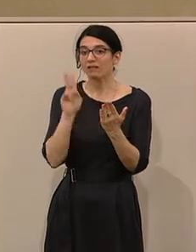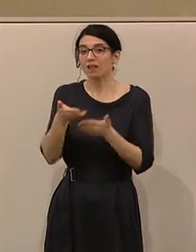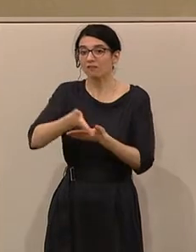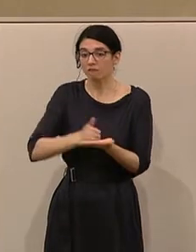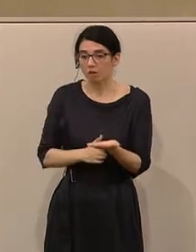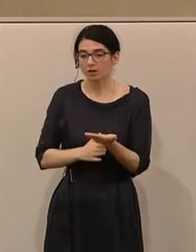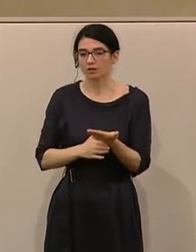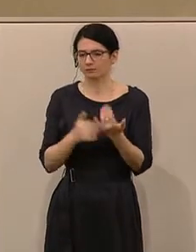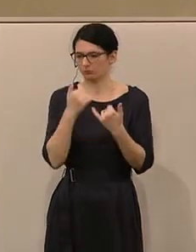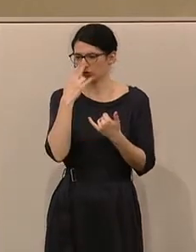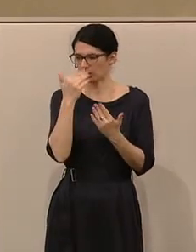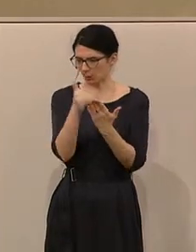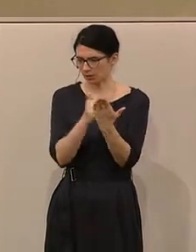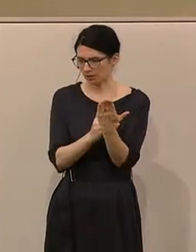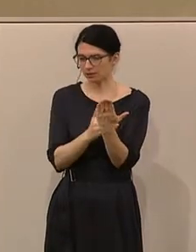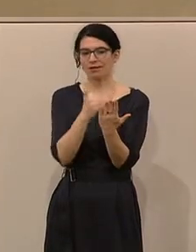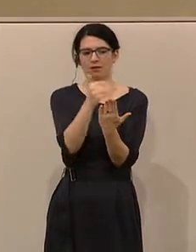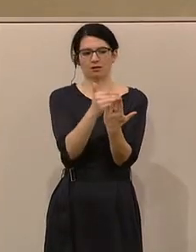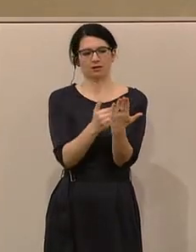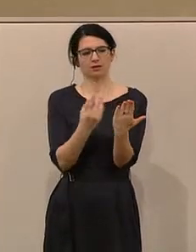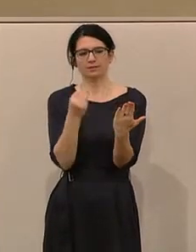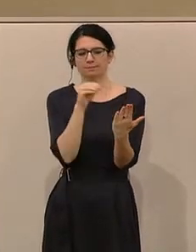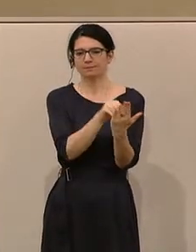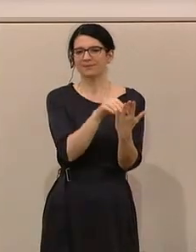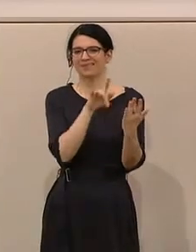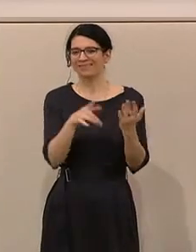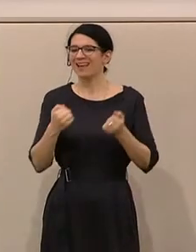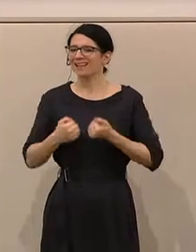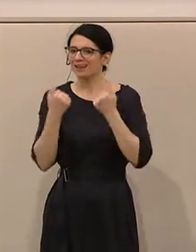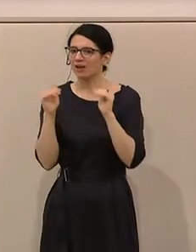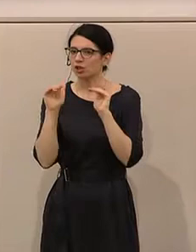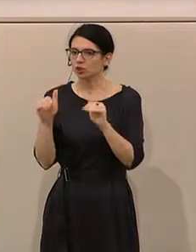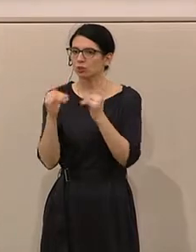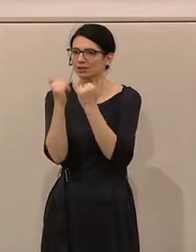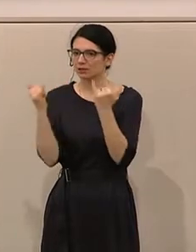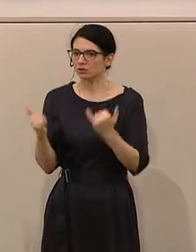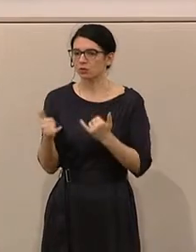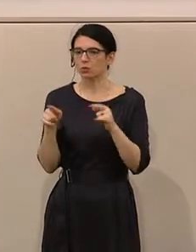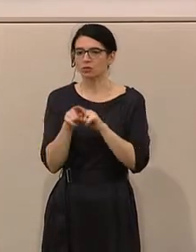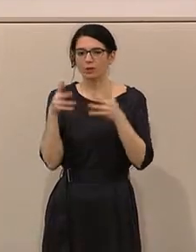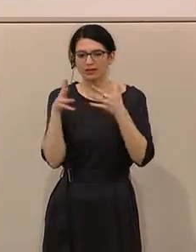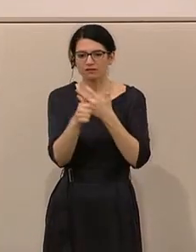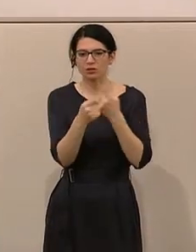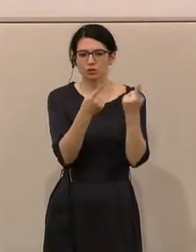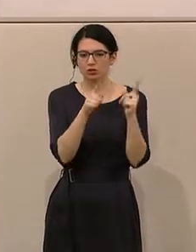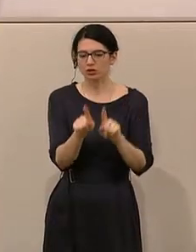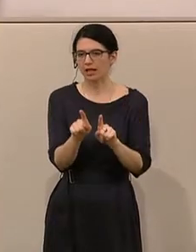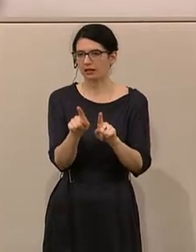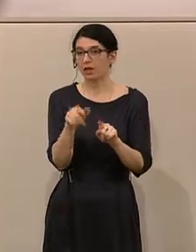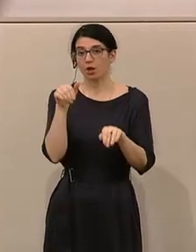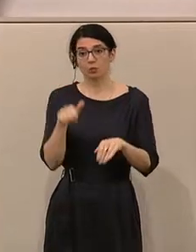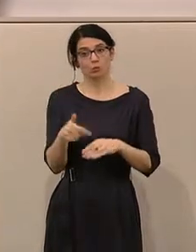können, die da lauten, die vom Gesetz her installierten Gewaltschutzeinrichtungen und Interventionsstellen, die zur Hälfte